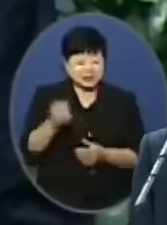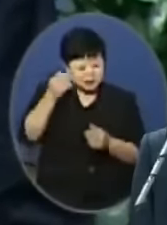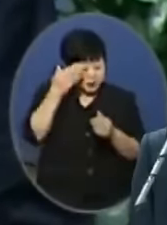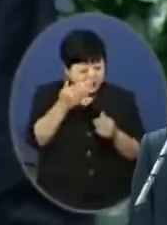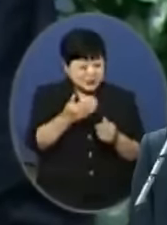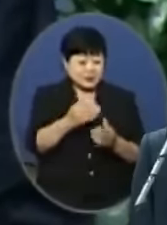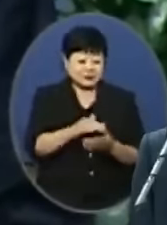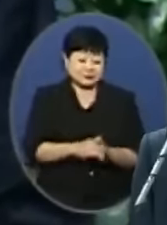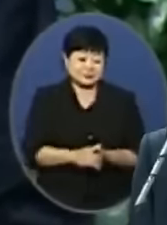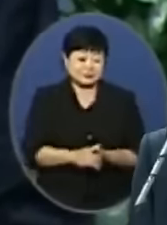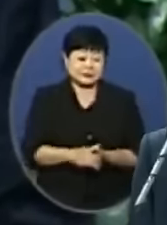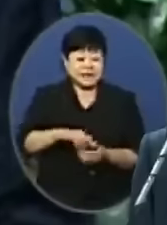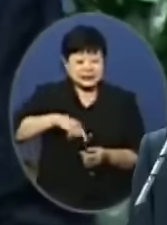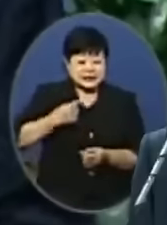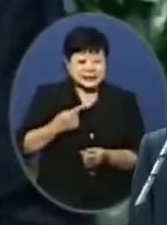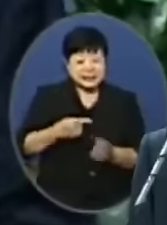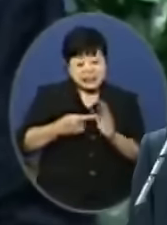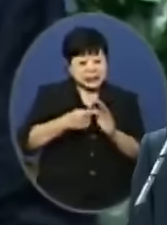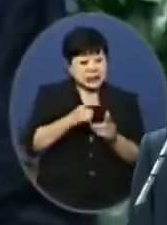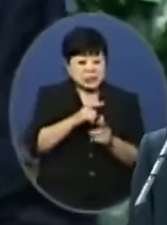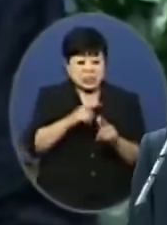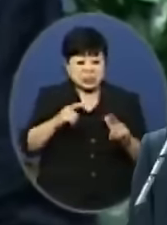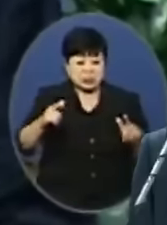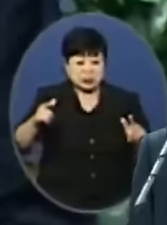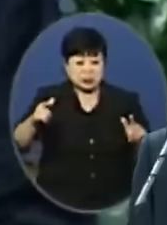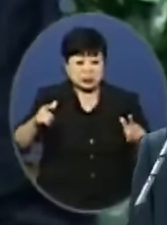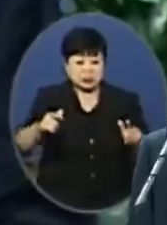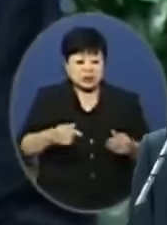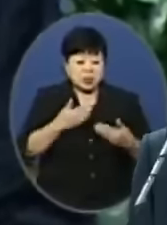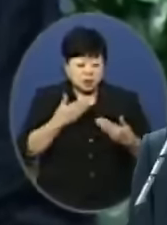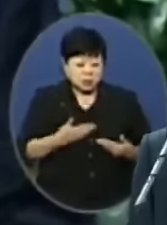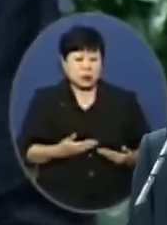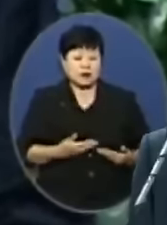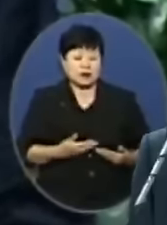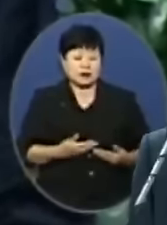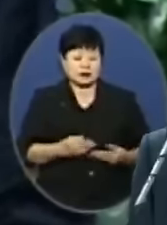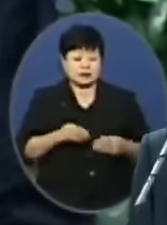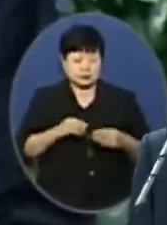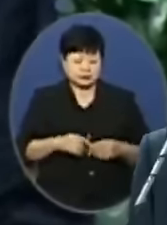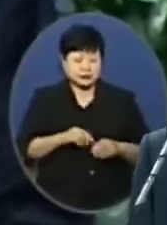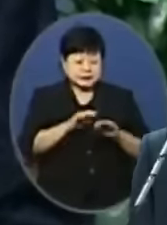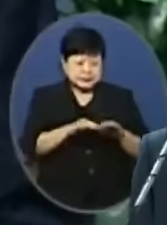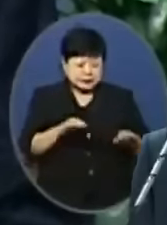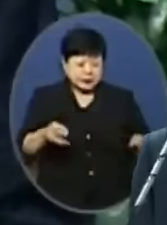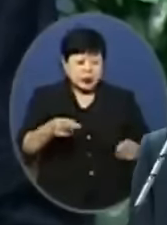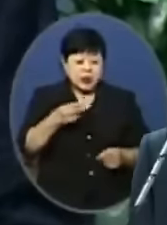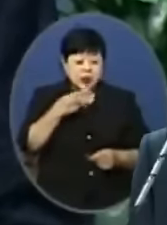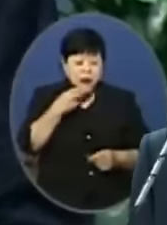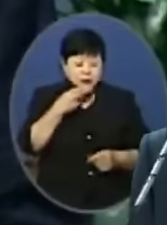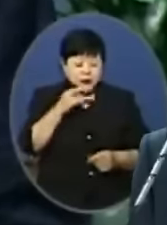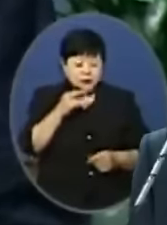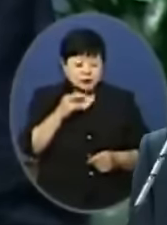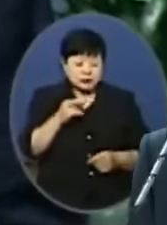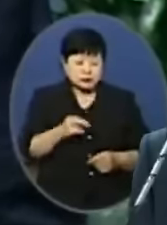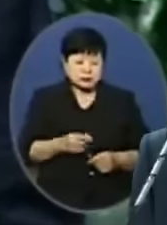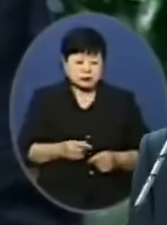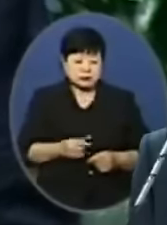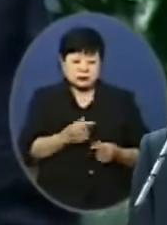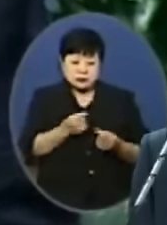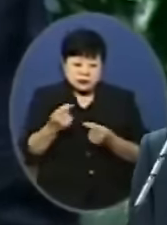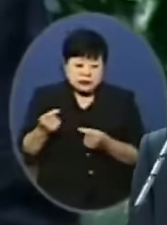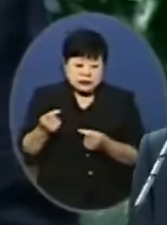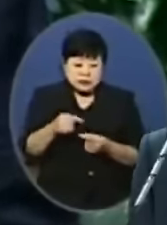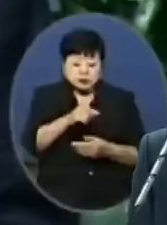성령은 자기를 드러내지 않습니다. 고요하고 잠잠하게 없는 듯 하면서 여러분